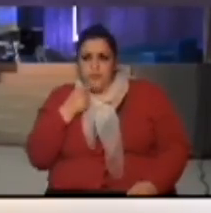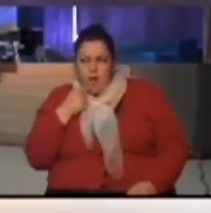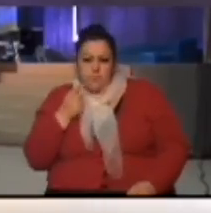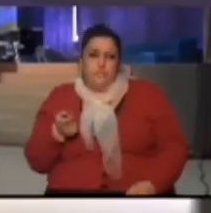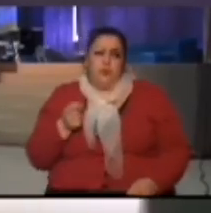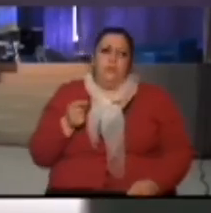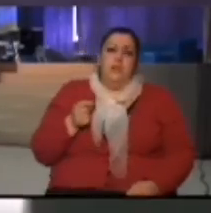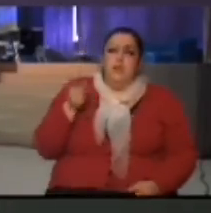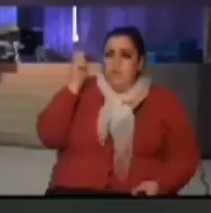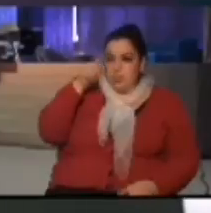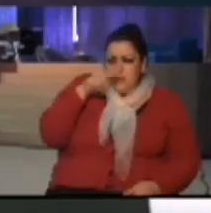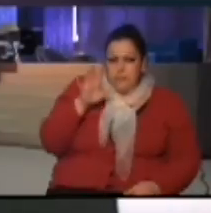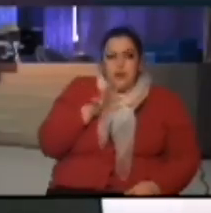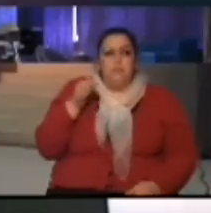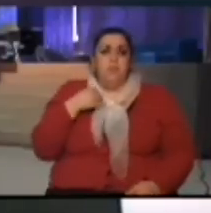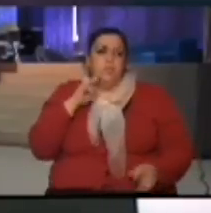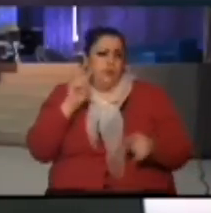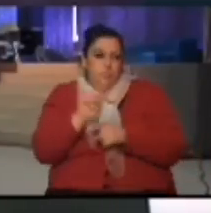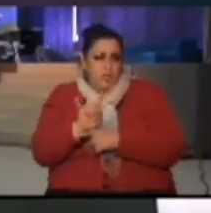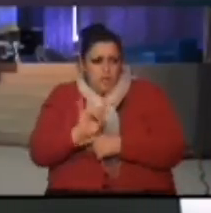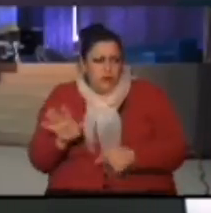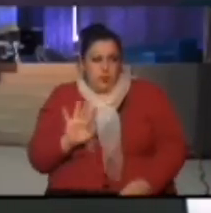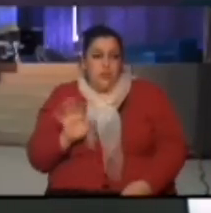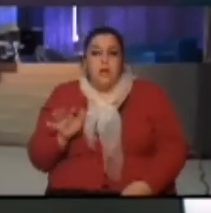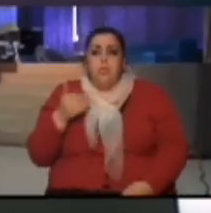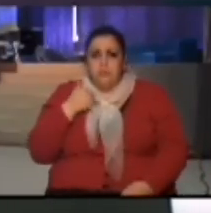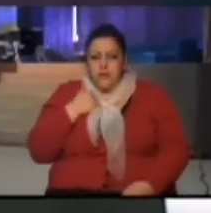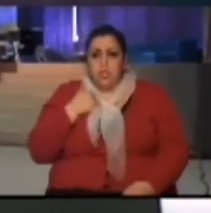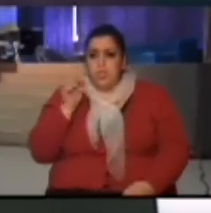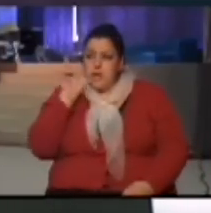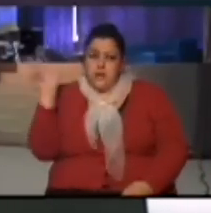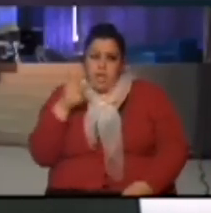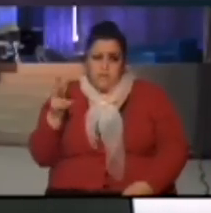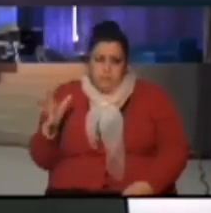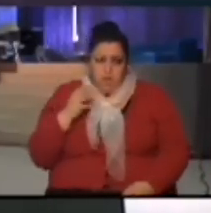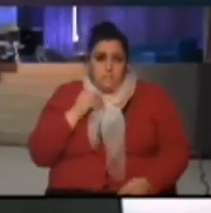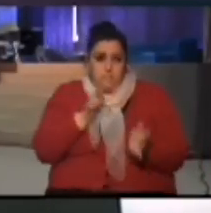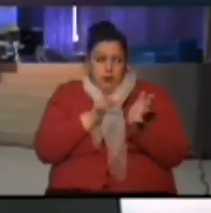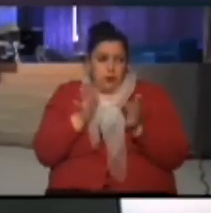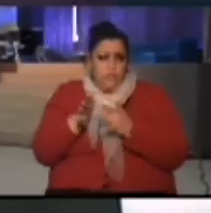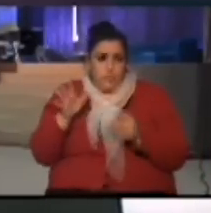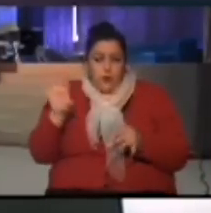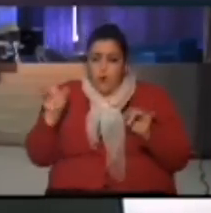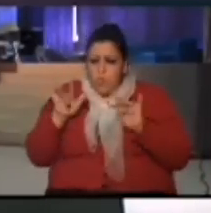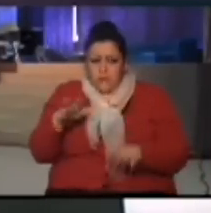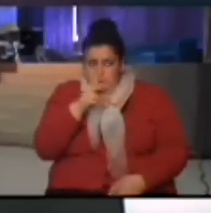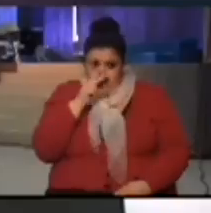վայելել, մենք սուտ ասան չենք, մենք արդեն 3 տարուց ավելա սուտ չենք խոսում,